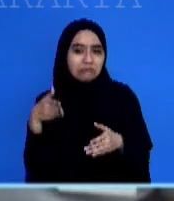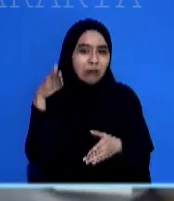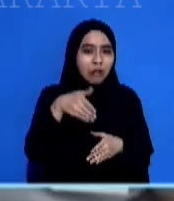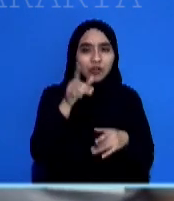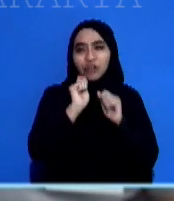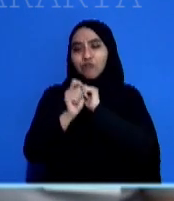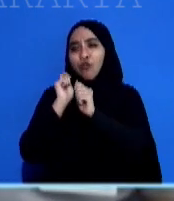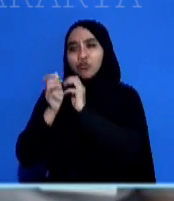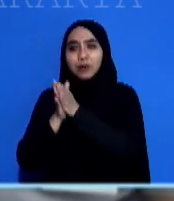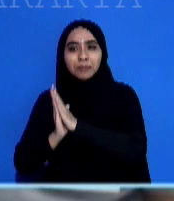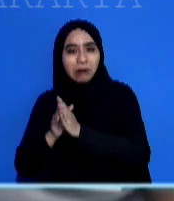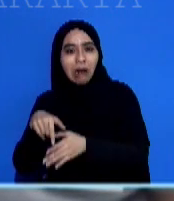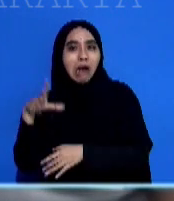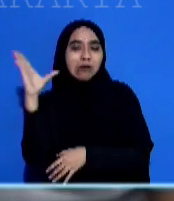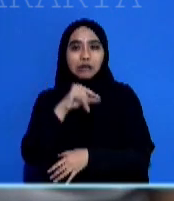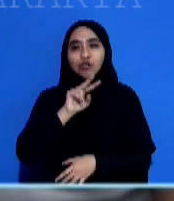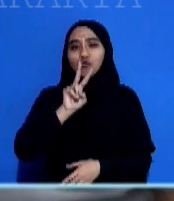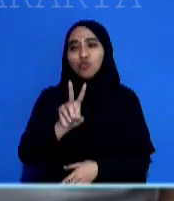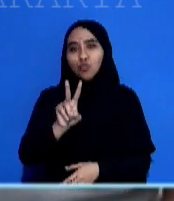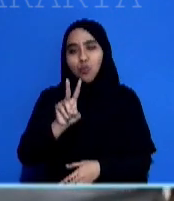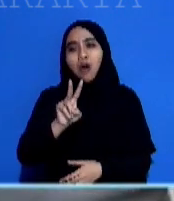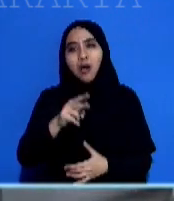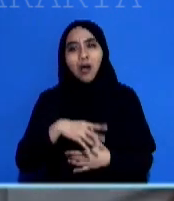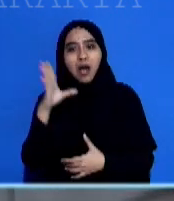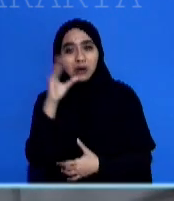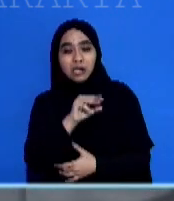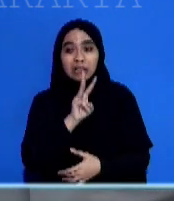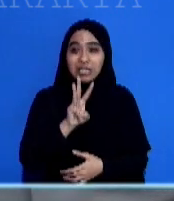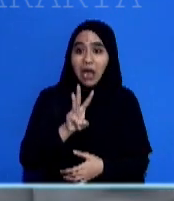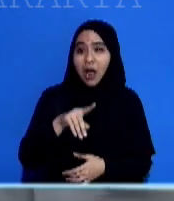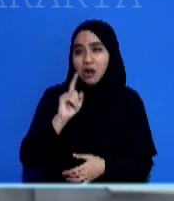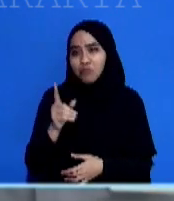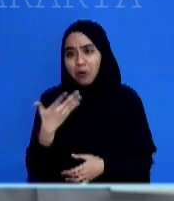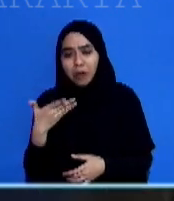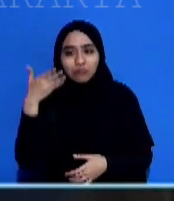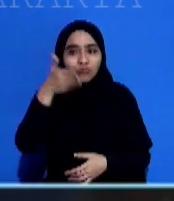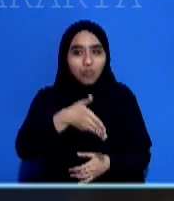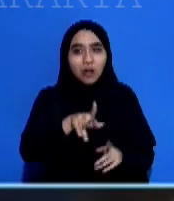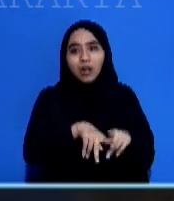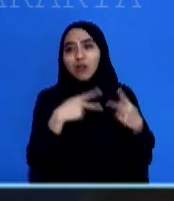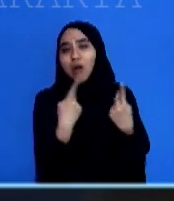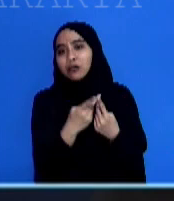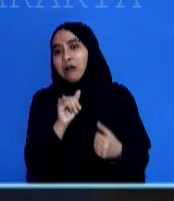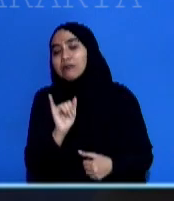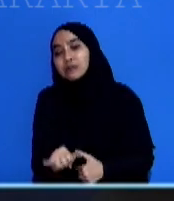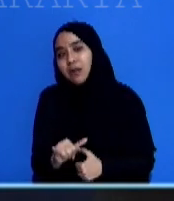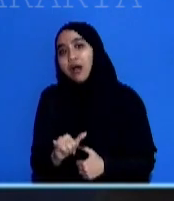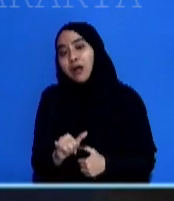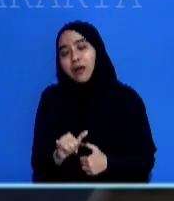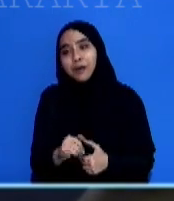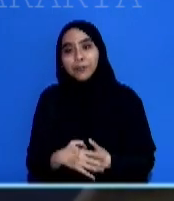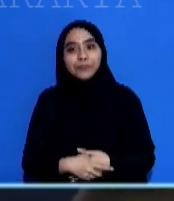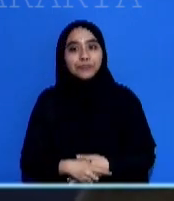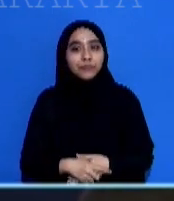di hari kedua Ramadan dan di hari ketiga untuk kunjungan keluarganya pada perayaan hari raya